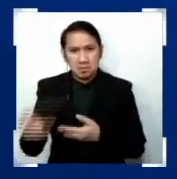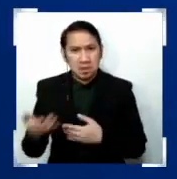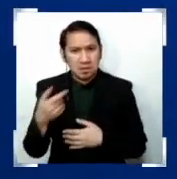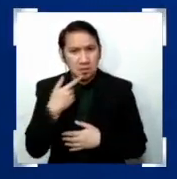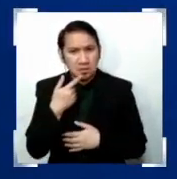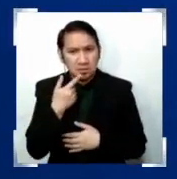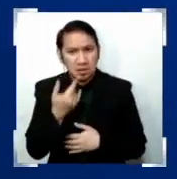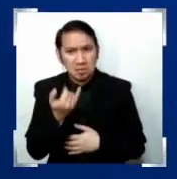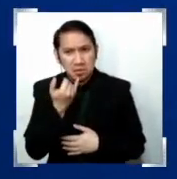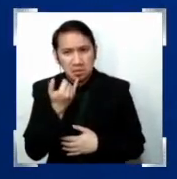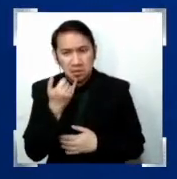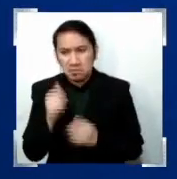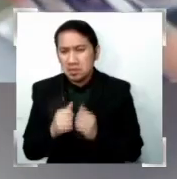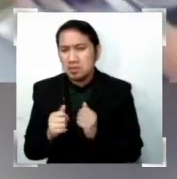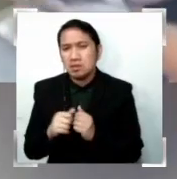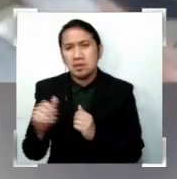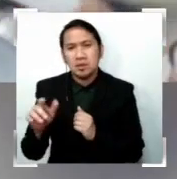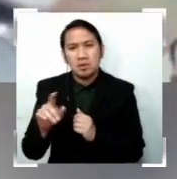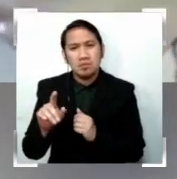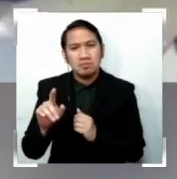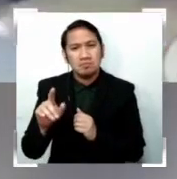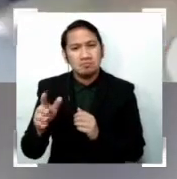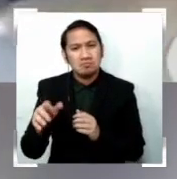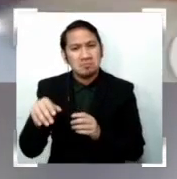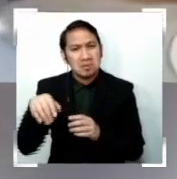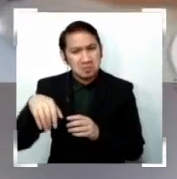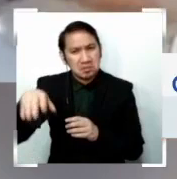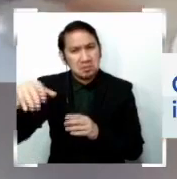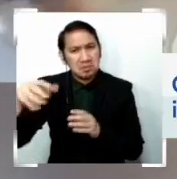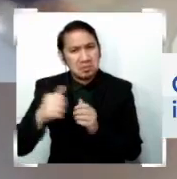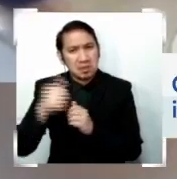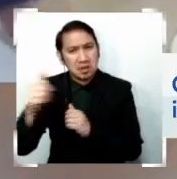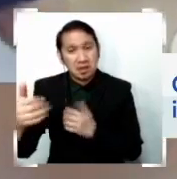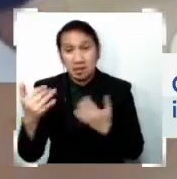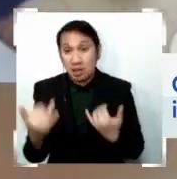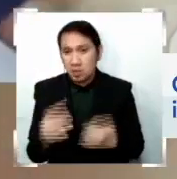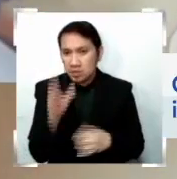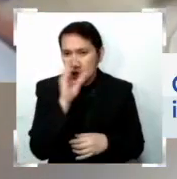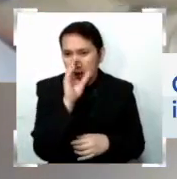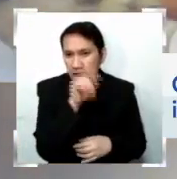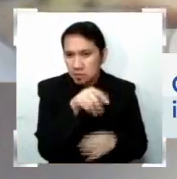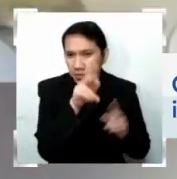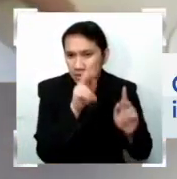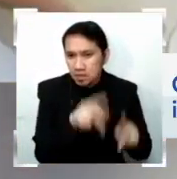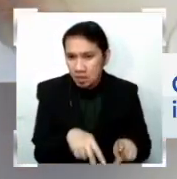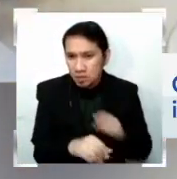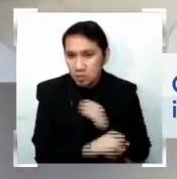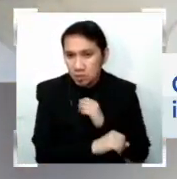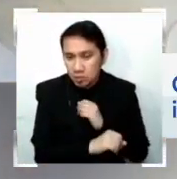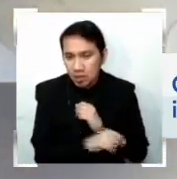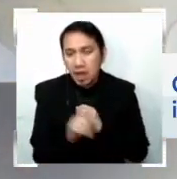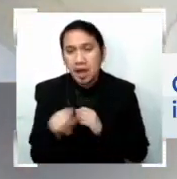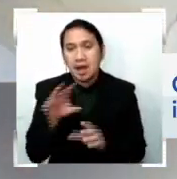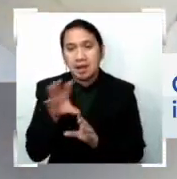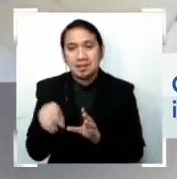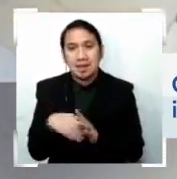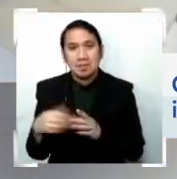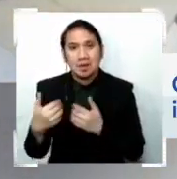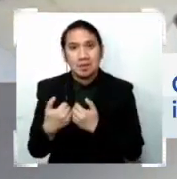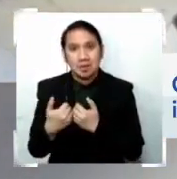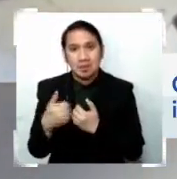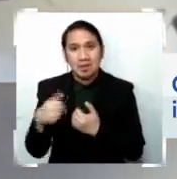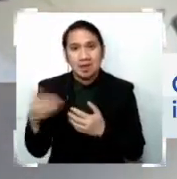100 meters away from the pawn shop. Hinahanap pa ang hold-upper. Kalaboso naman ang kanyang kasabwat na sinampahan ng